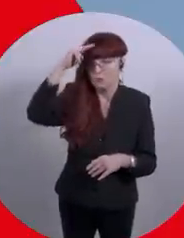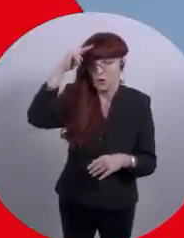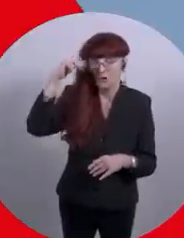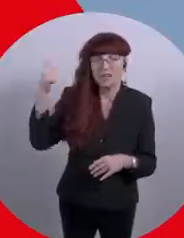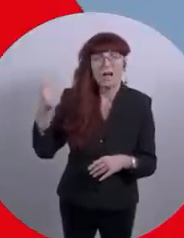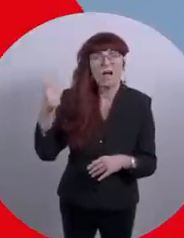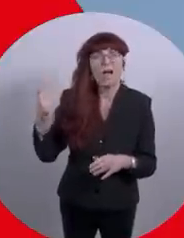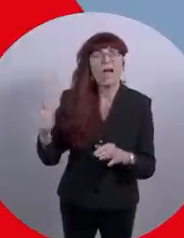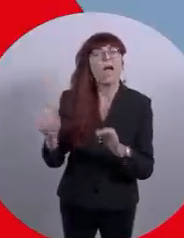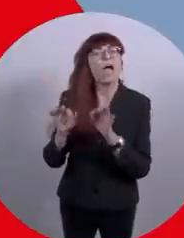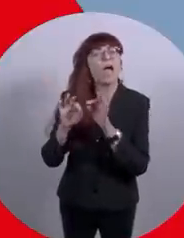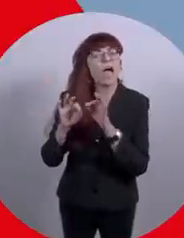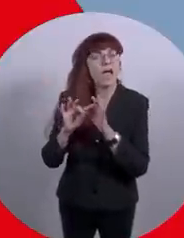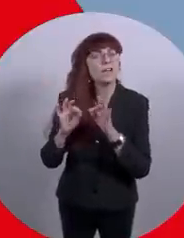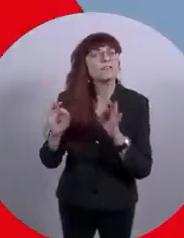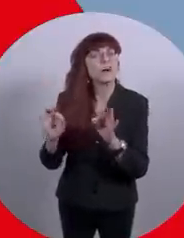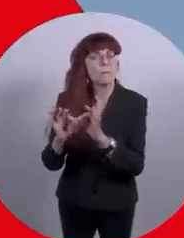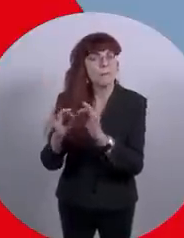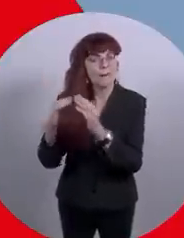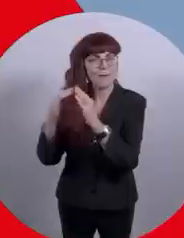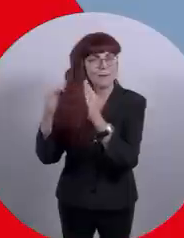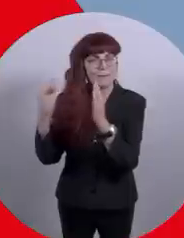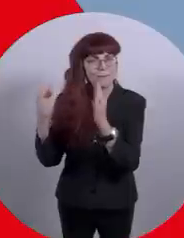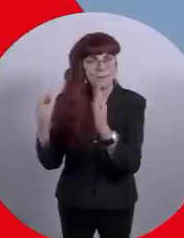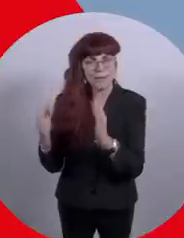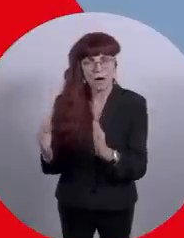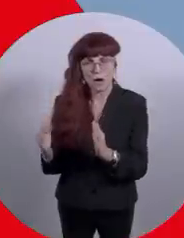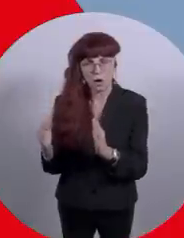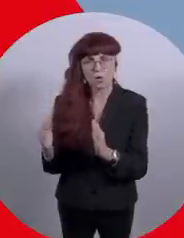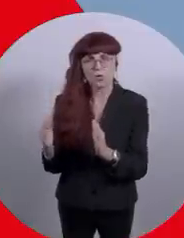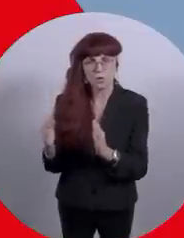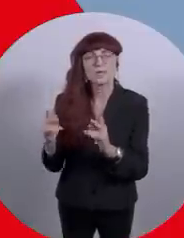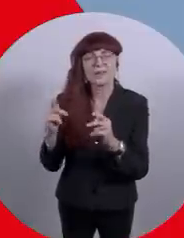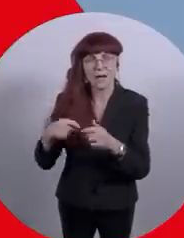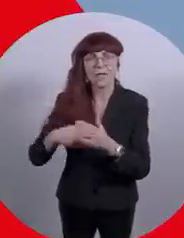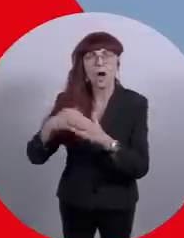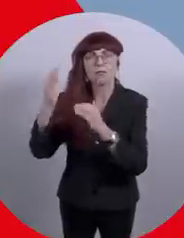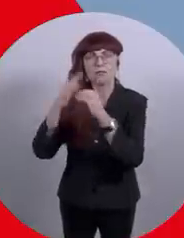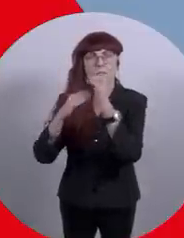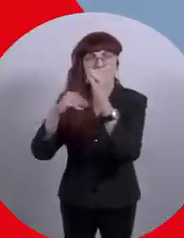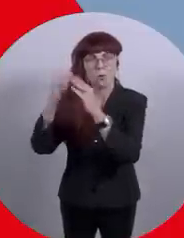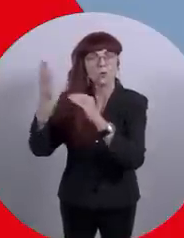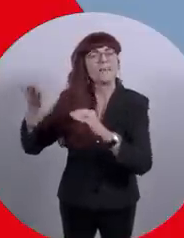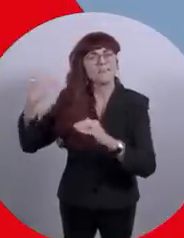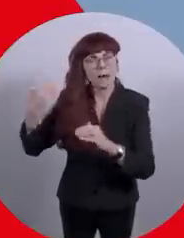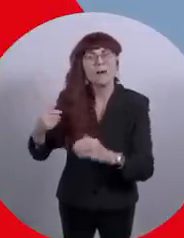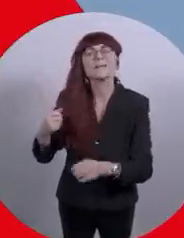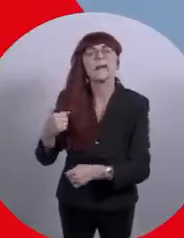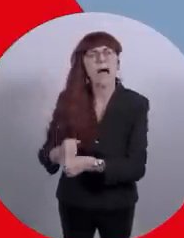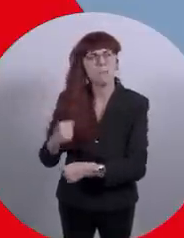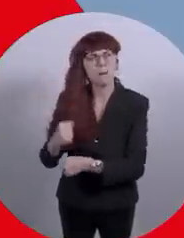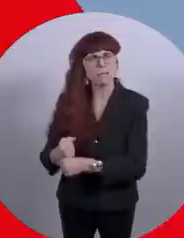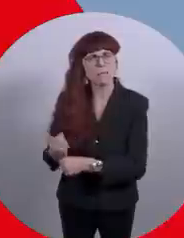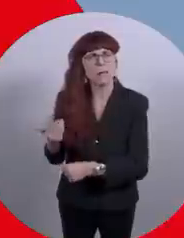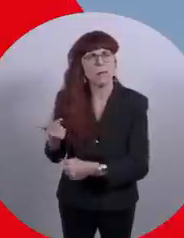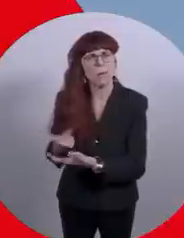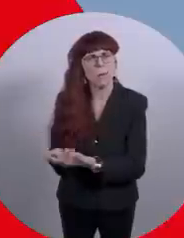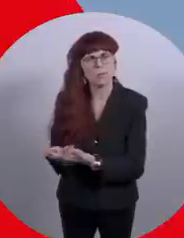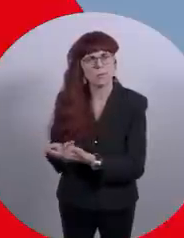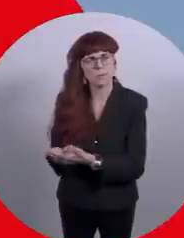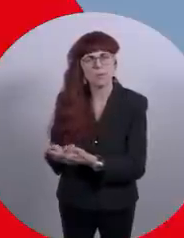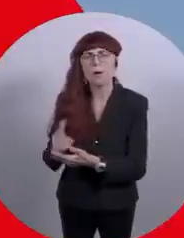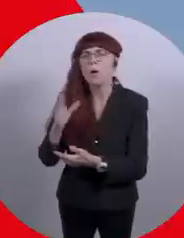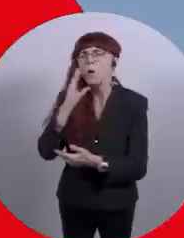Einfamilienhaus mit einem arbeiterlohn bauen können und wohnbauförderungshilfe